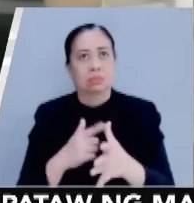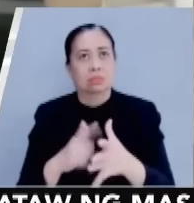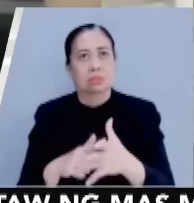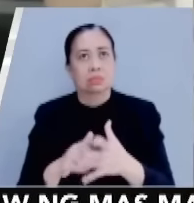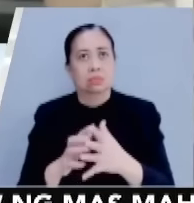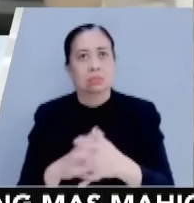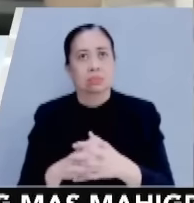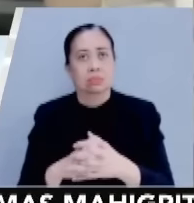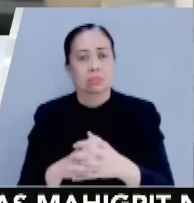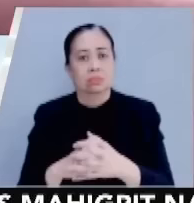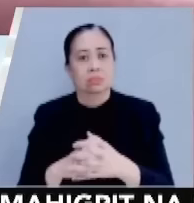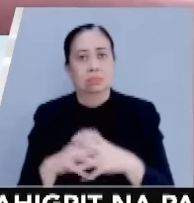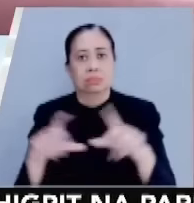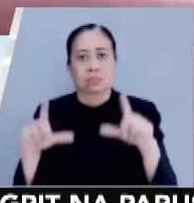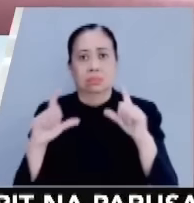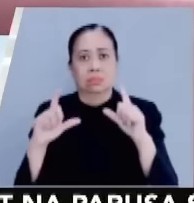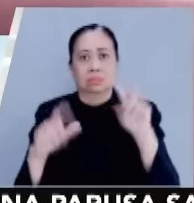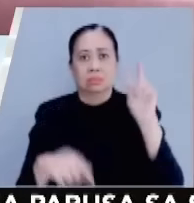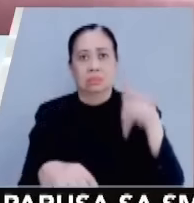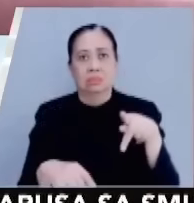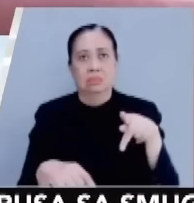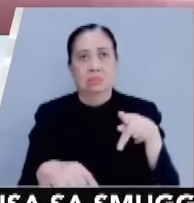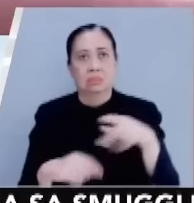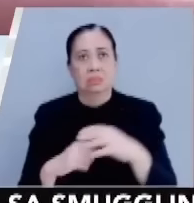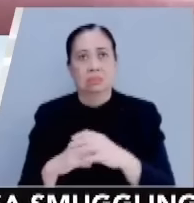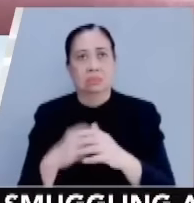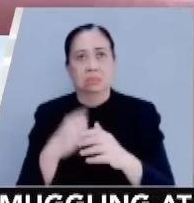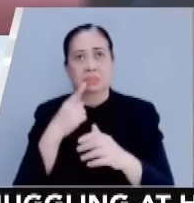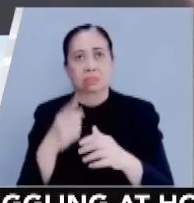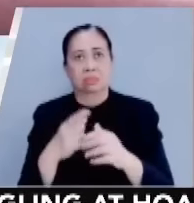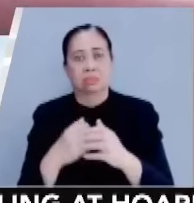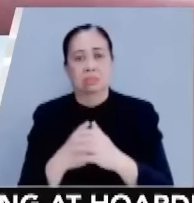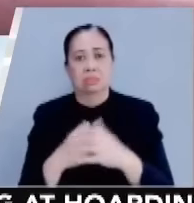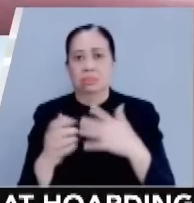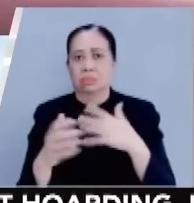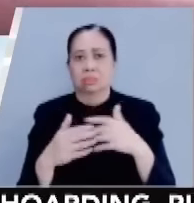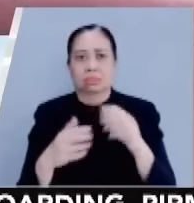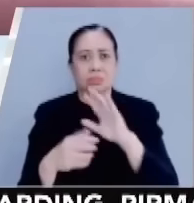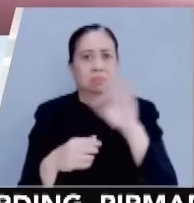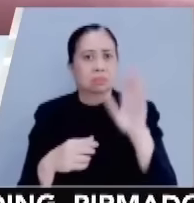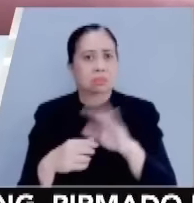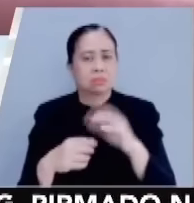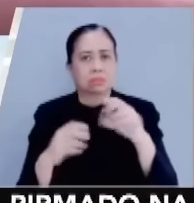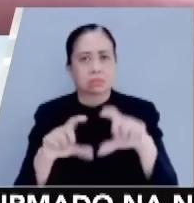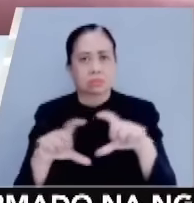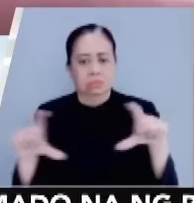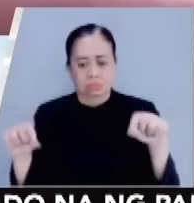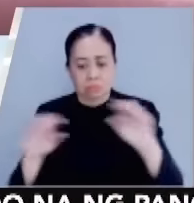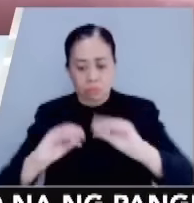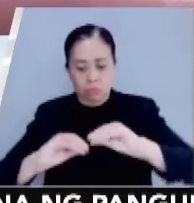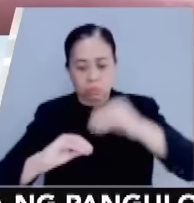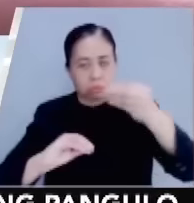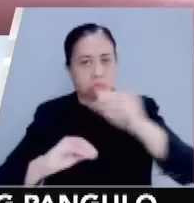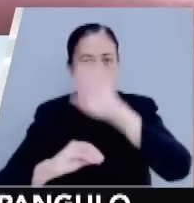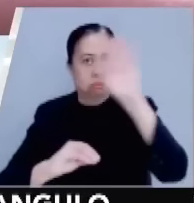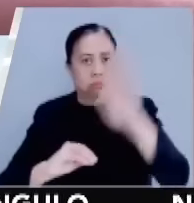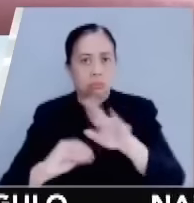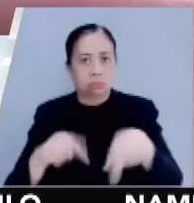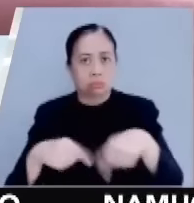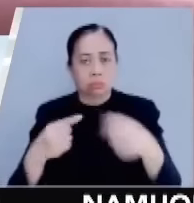inano ka ng Vice President. Ayon kay Mercado, kahit kailan ay hindi daw niya binuksan ang mga nasabing envelope noong nanunungkulan pa siya